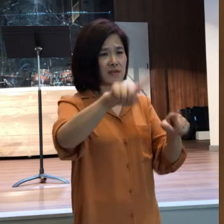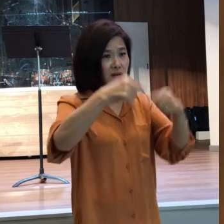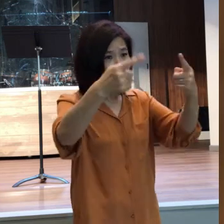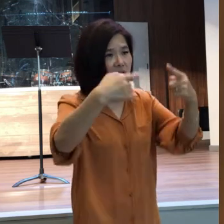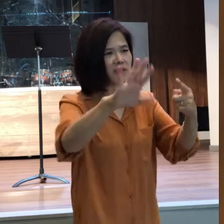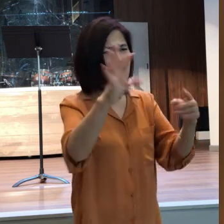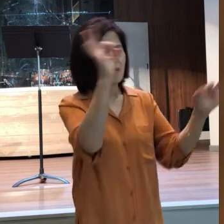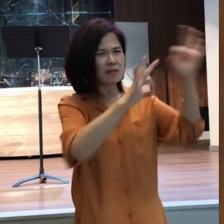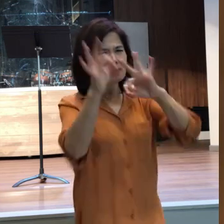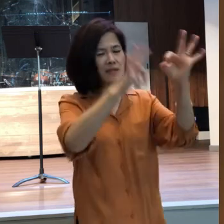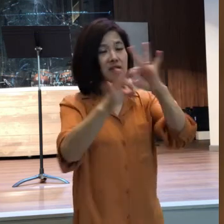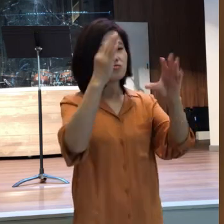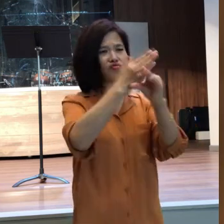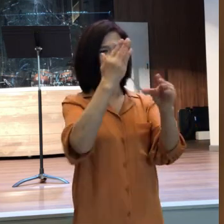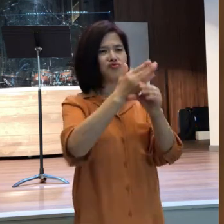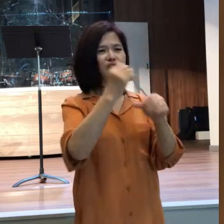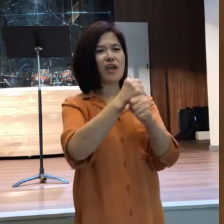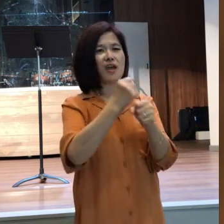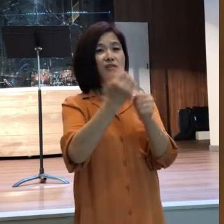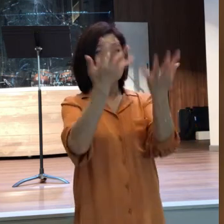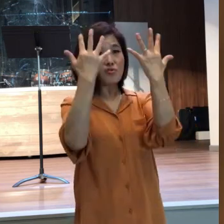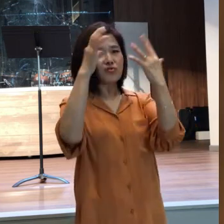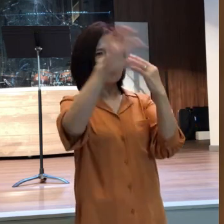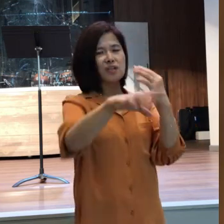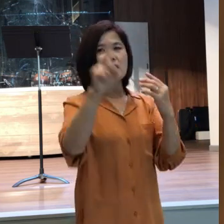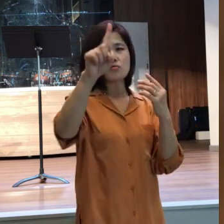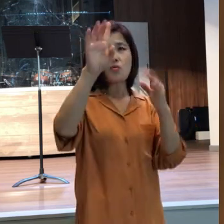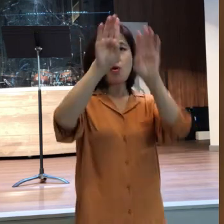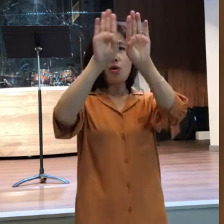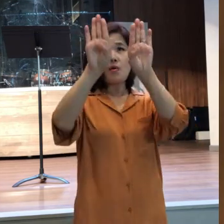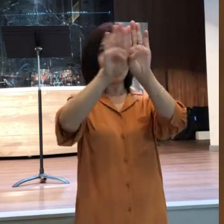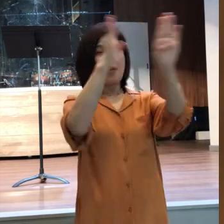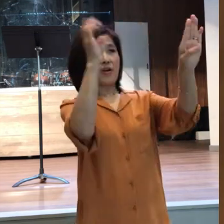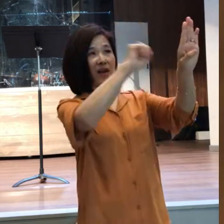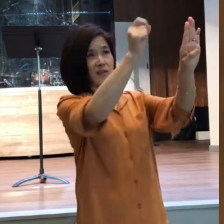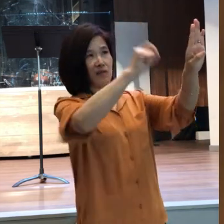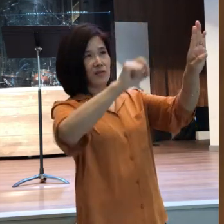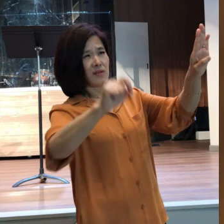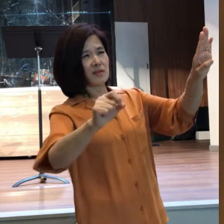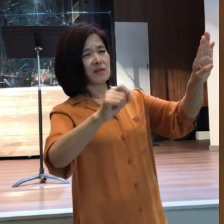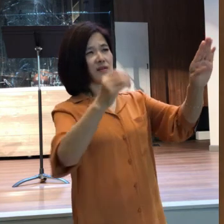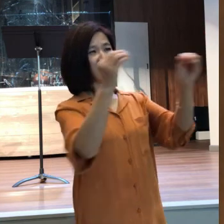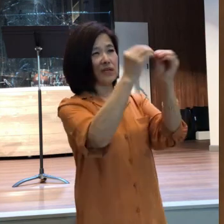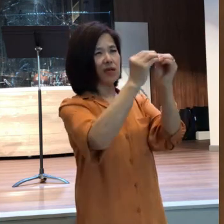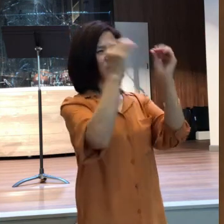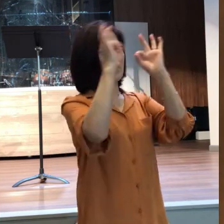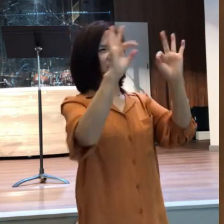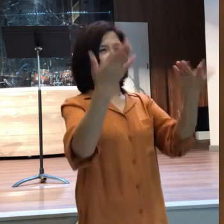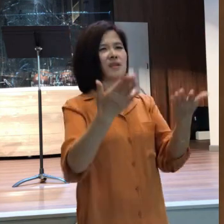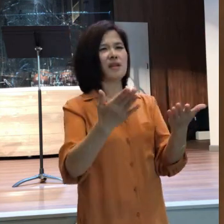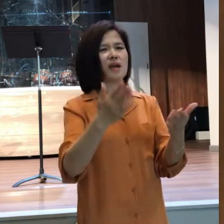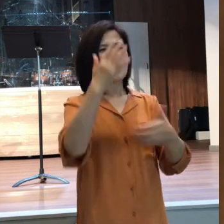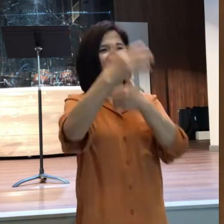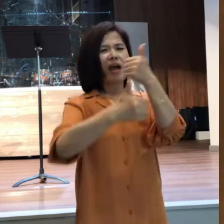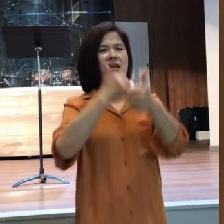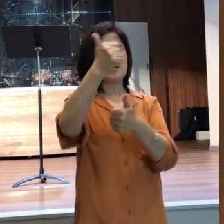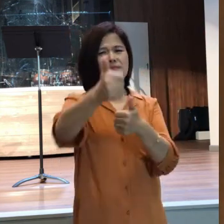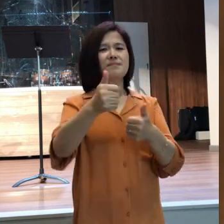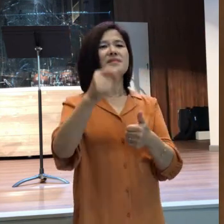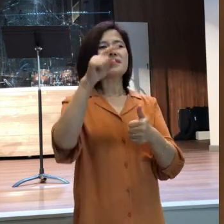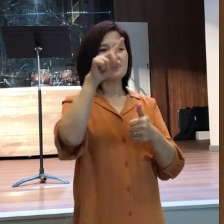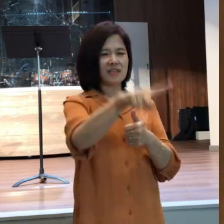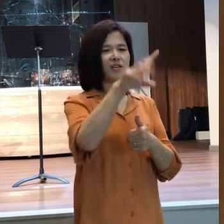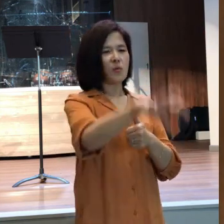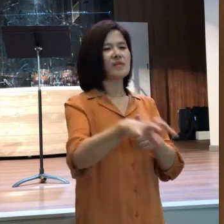들어가 샅샅이 뒤지는 중에 수용소 한쪽 벽에 쓰여진 글을 발견합니다. God is here.